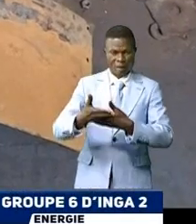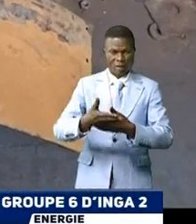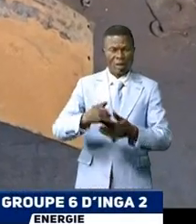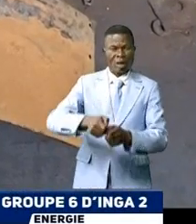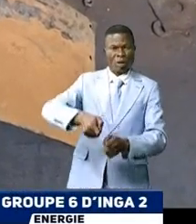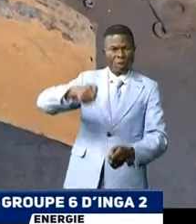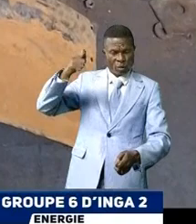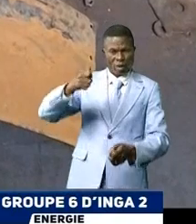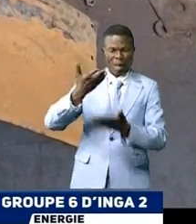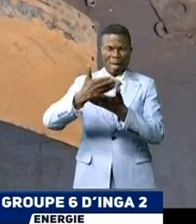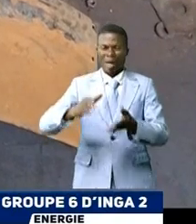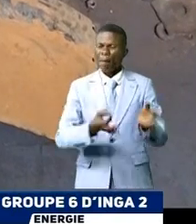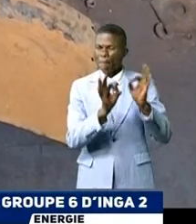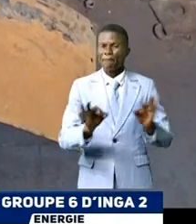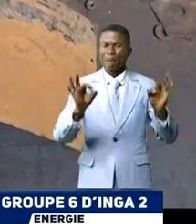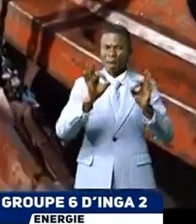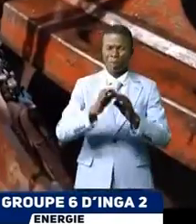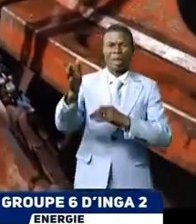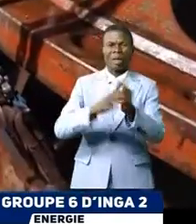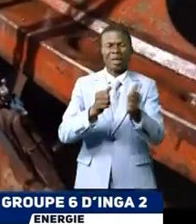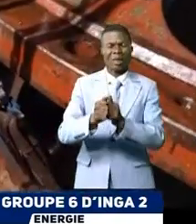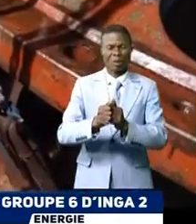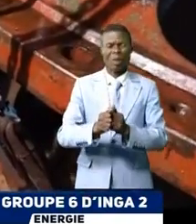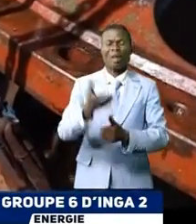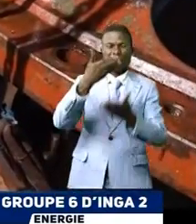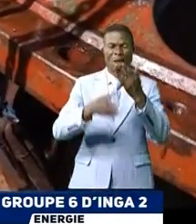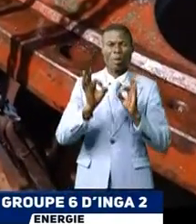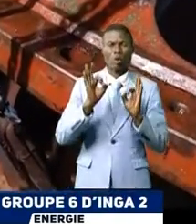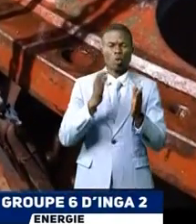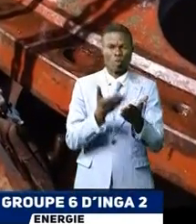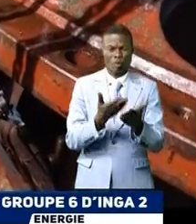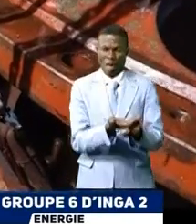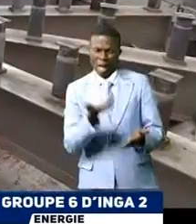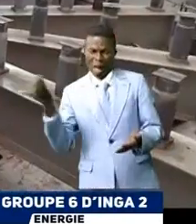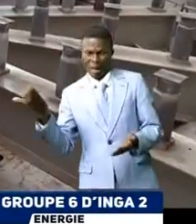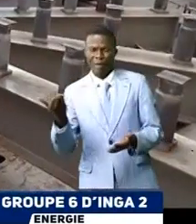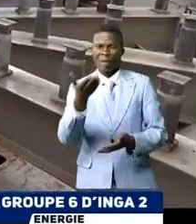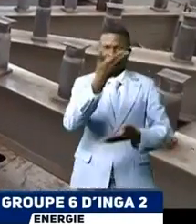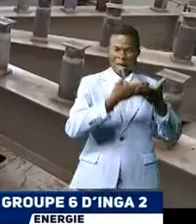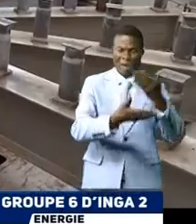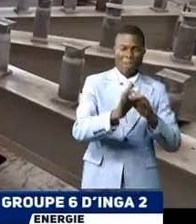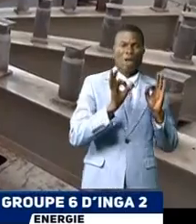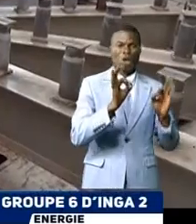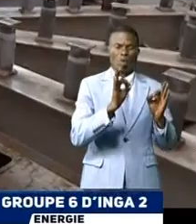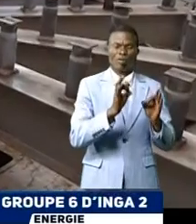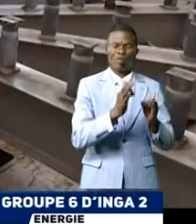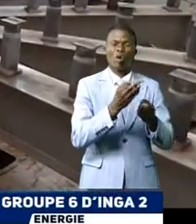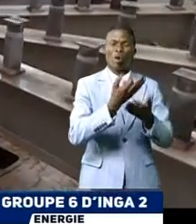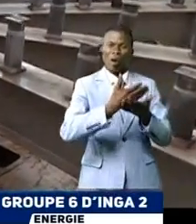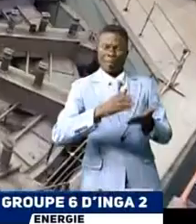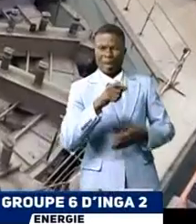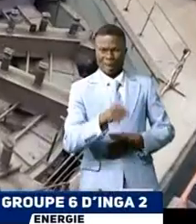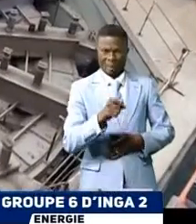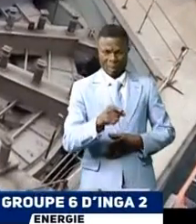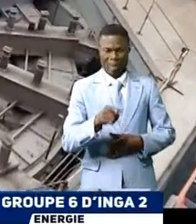flexibles. Une pièce maîtresse usée et tant d'autres doivent être retirées du groupe 5, G25, qui sera